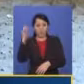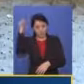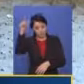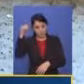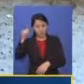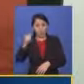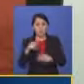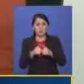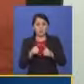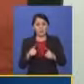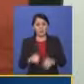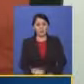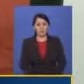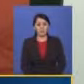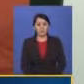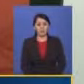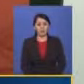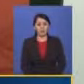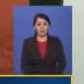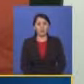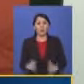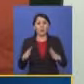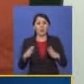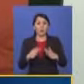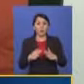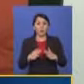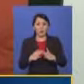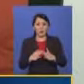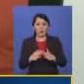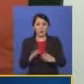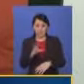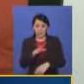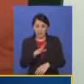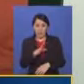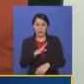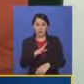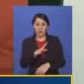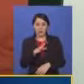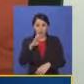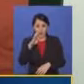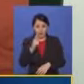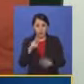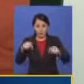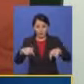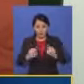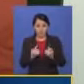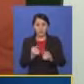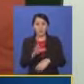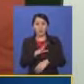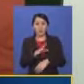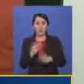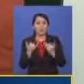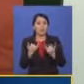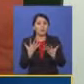шаруашылығын дамытуда. Мына үйлерді келген кезде шамалы кемшіліктер болды жаңағы. Енді во время бәрін устранять етіп, бүгінгі күнге міне